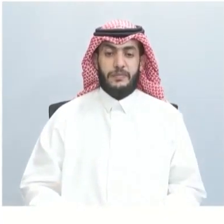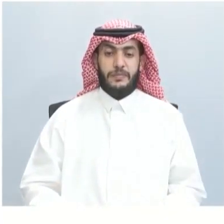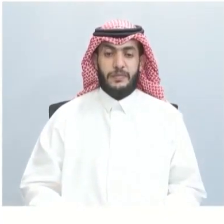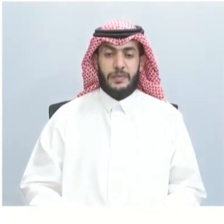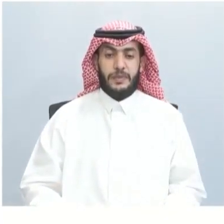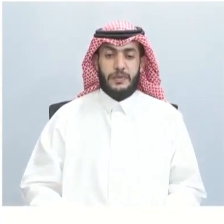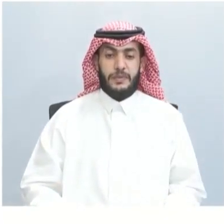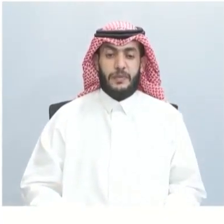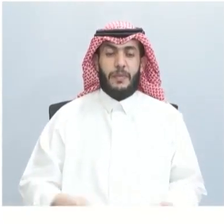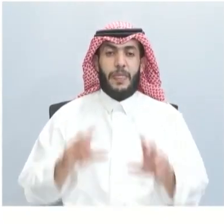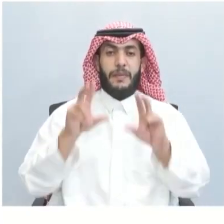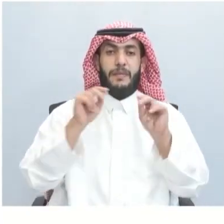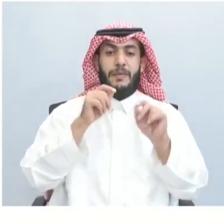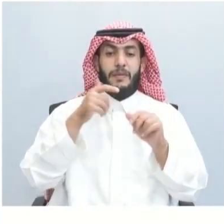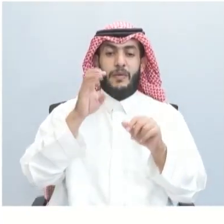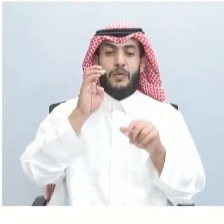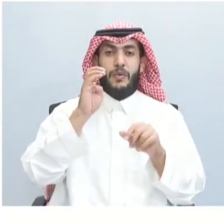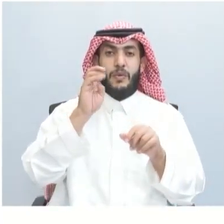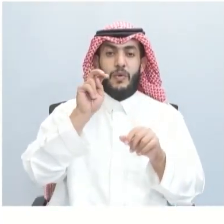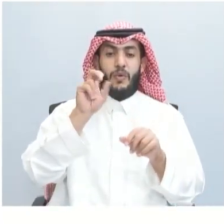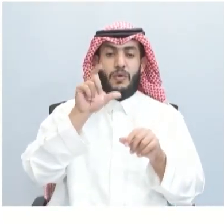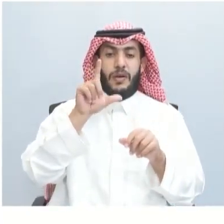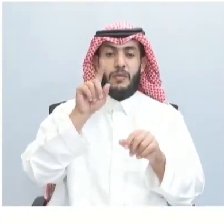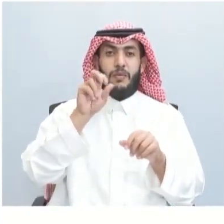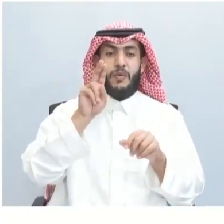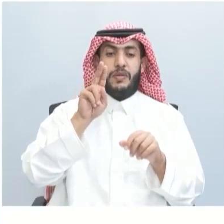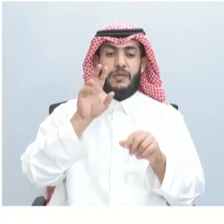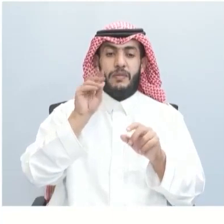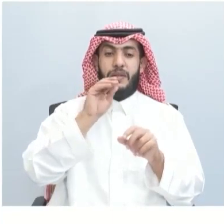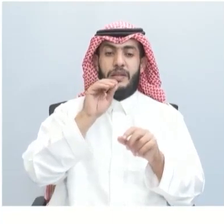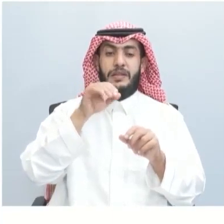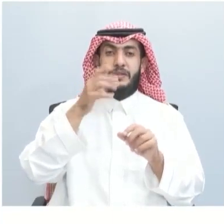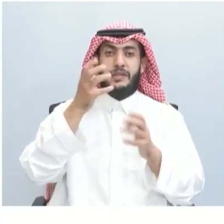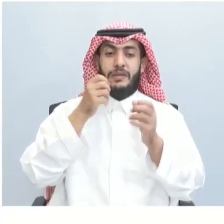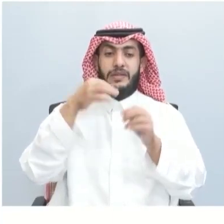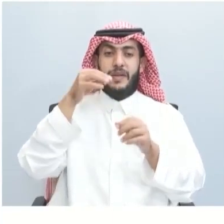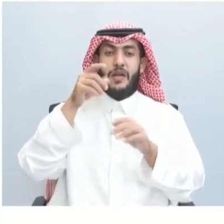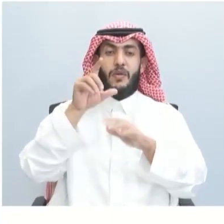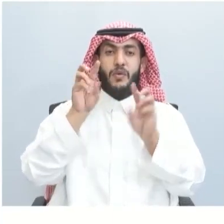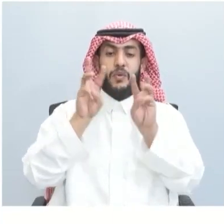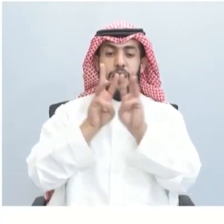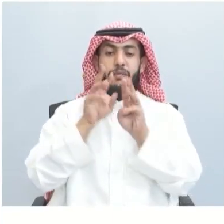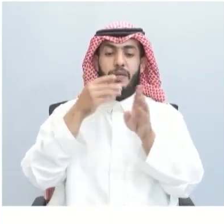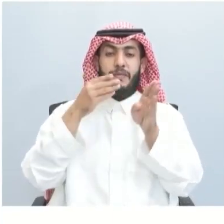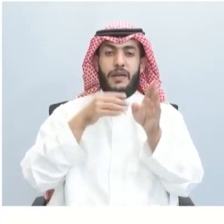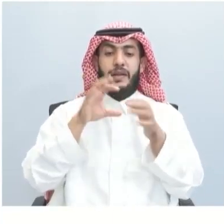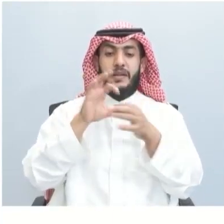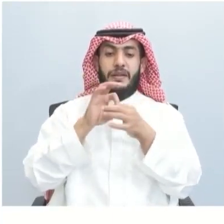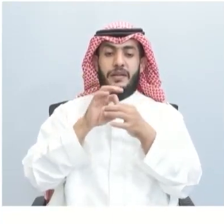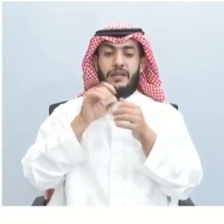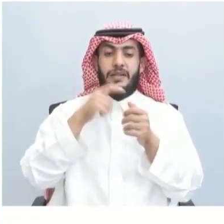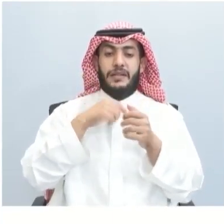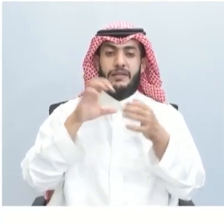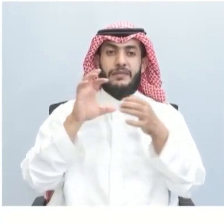الفهرس مثال يبدا الجوجل بوت بجلب بعض صفحات الكترونيه ثم يتبع الروابط الموجوده على